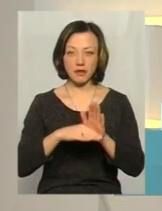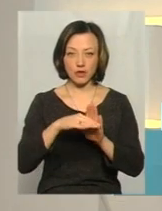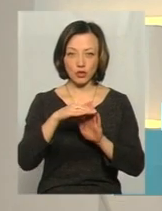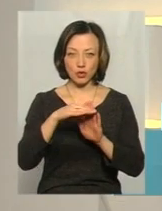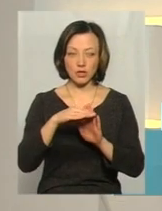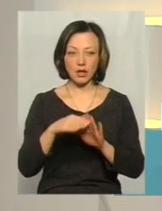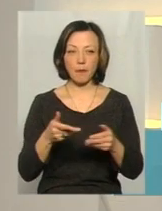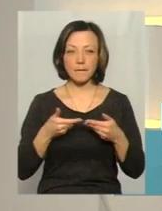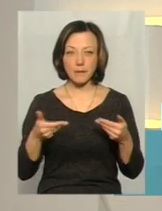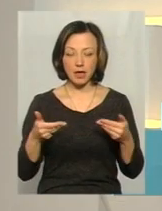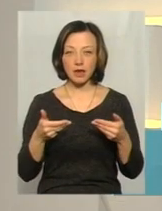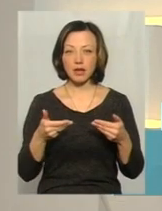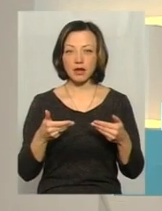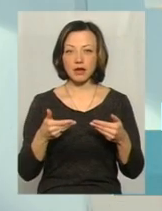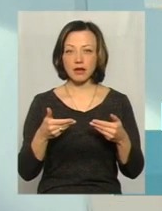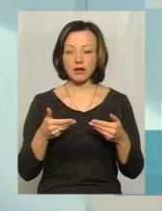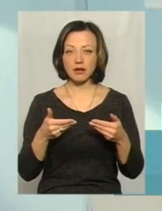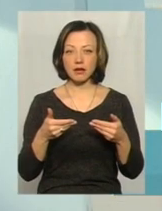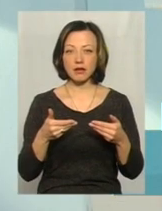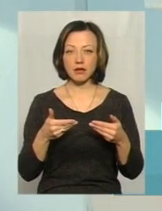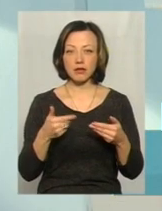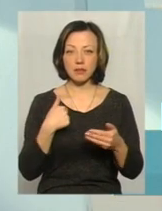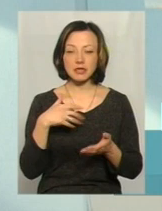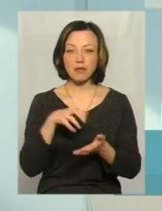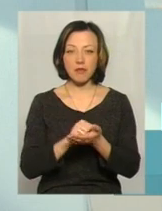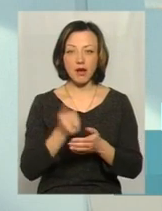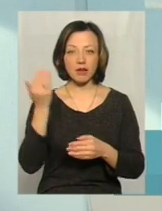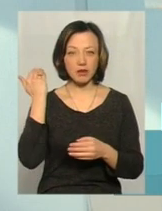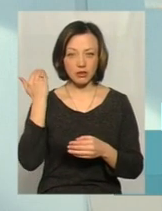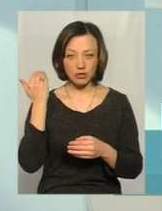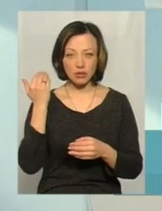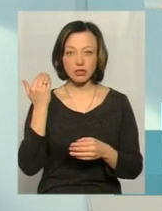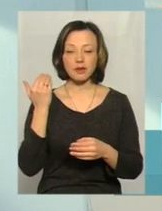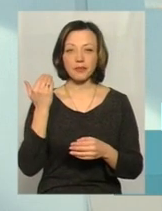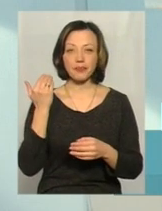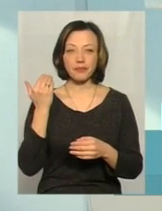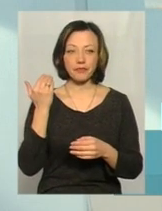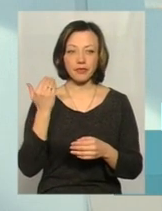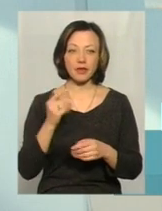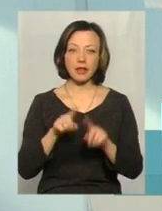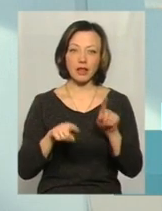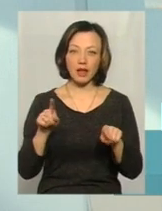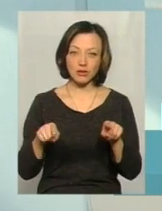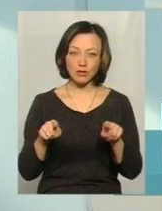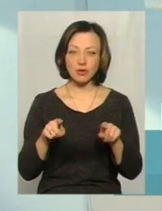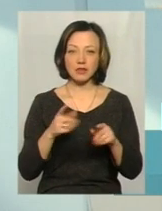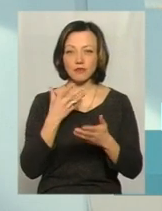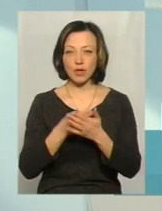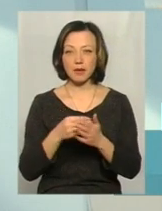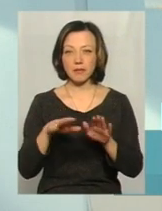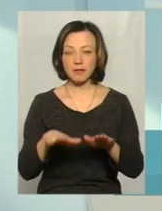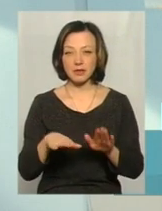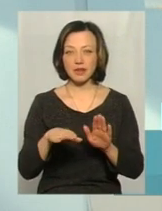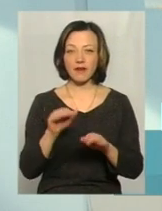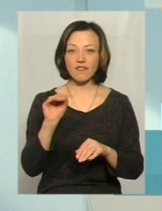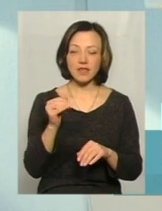підвищується. Ми доходимо до тих вершин, які ми займали, до тих позицій. Дещо свої позиції з таких предметів,